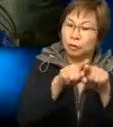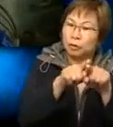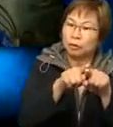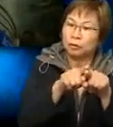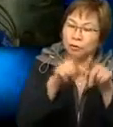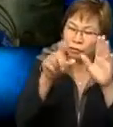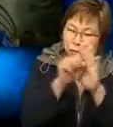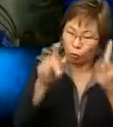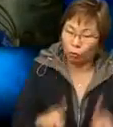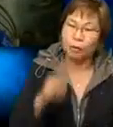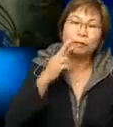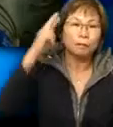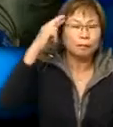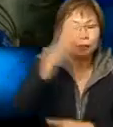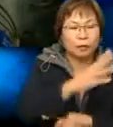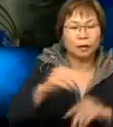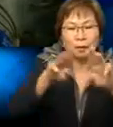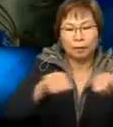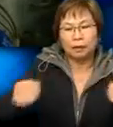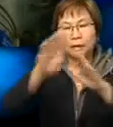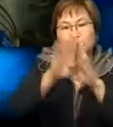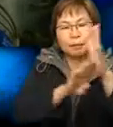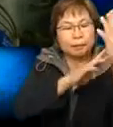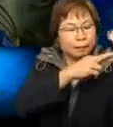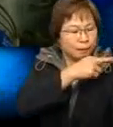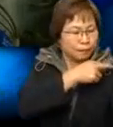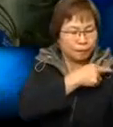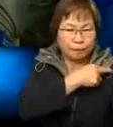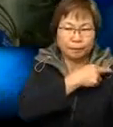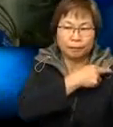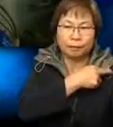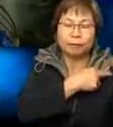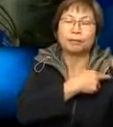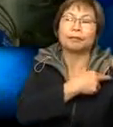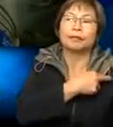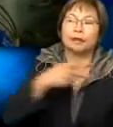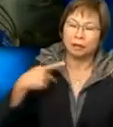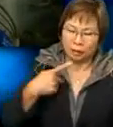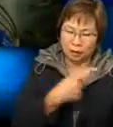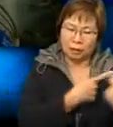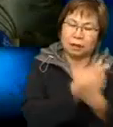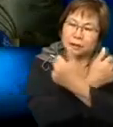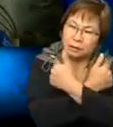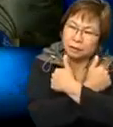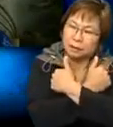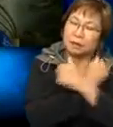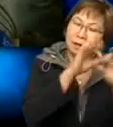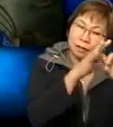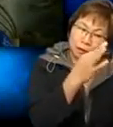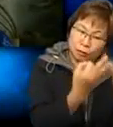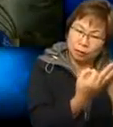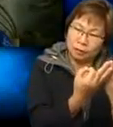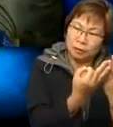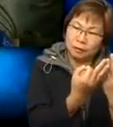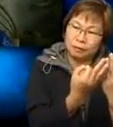Sebagai seorang remaja dan pelajar yang bertanggungjawab, sebagaimana kita sayang akan